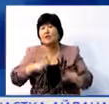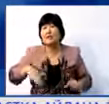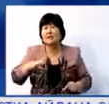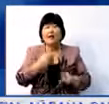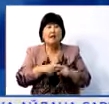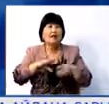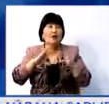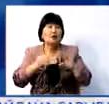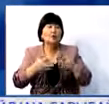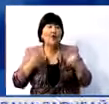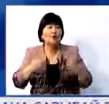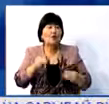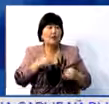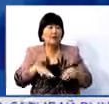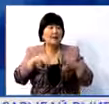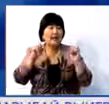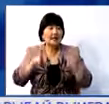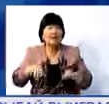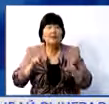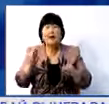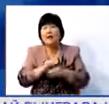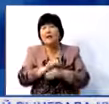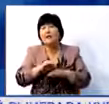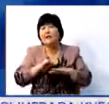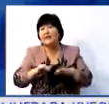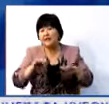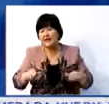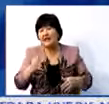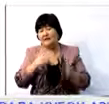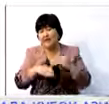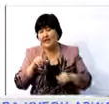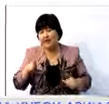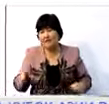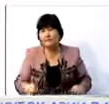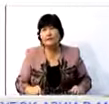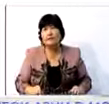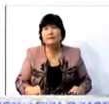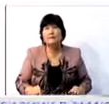Это результат огромной работы специалистов по реабилитации детей-инвалидов.